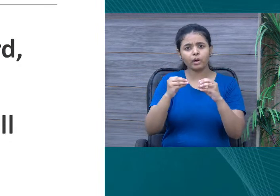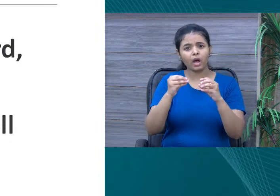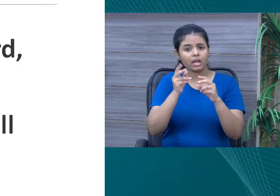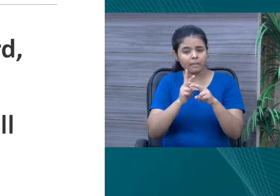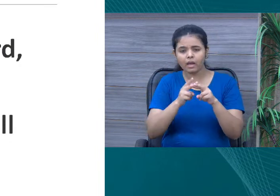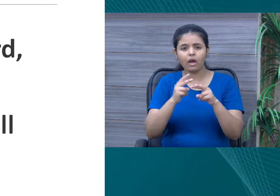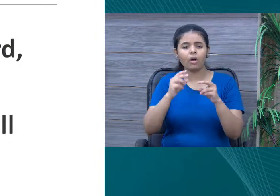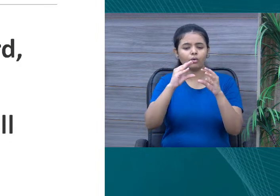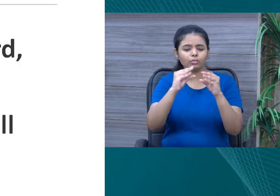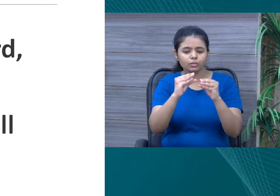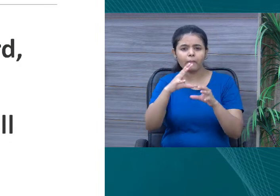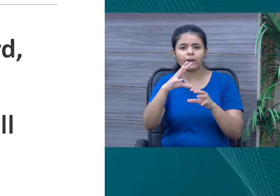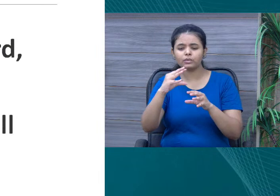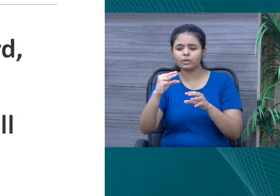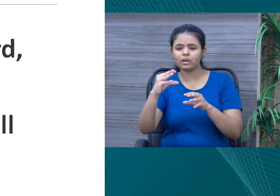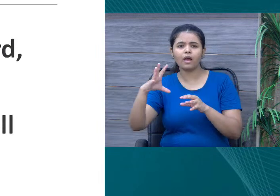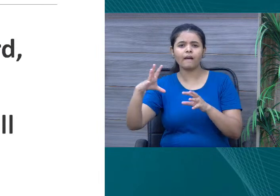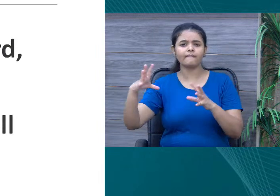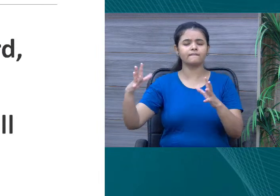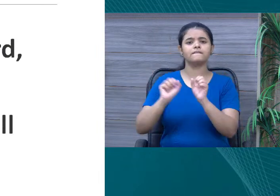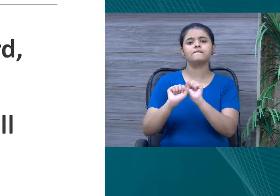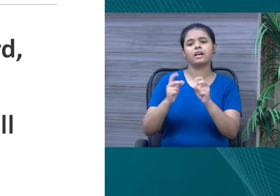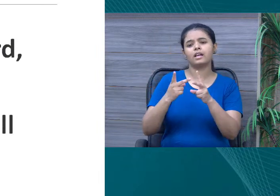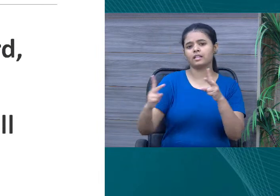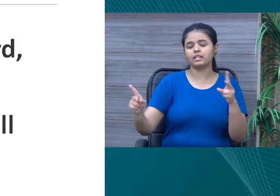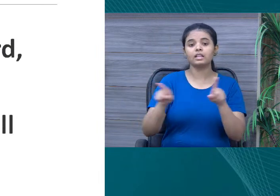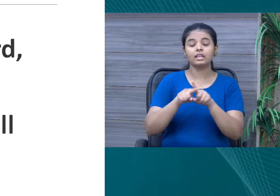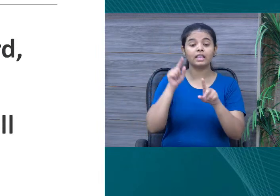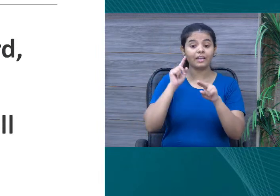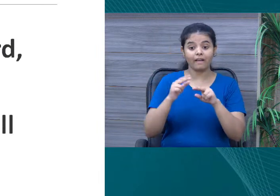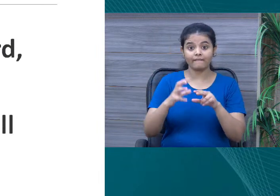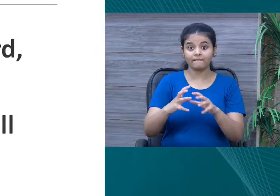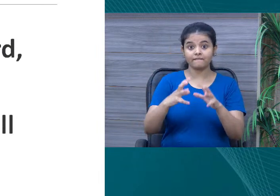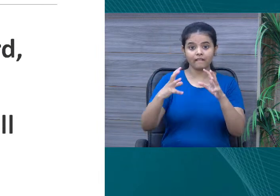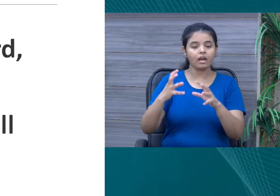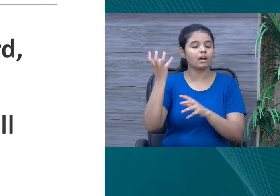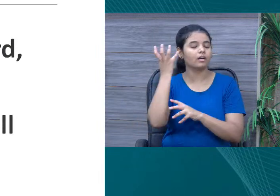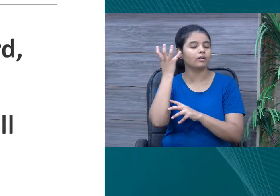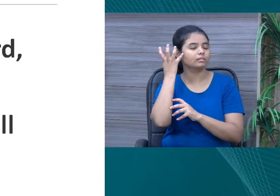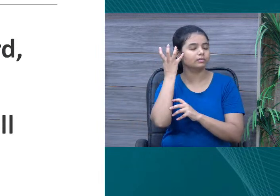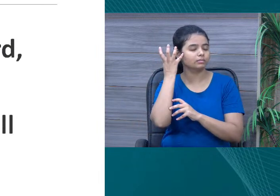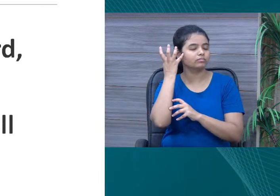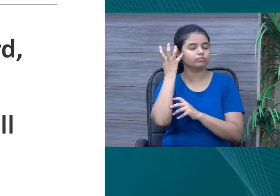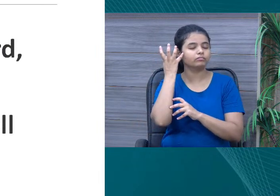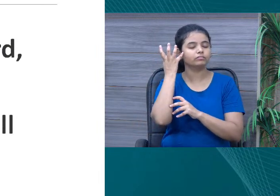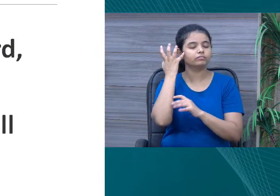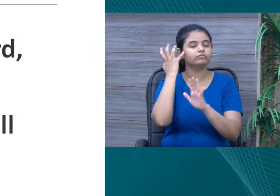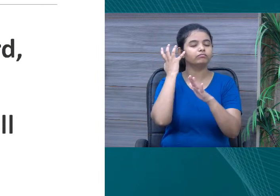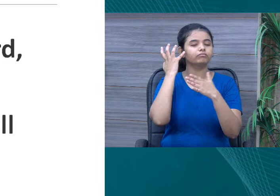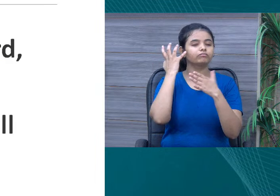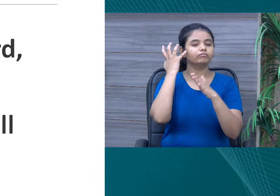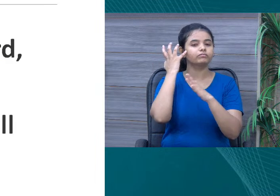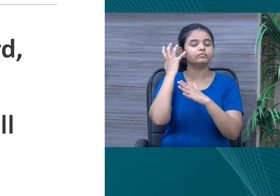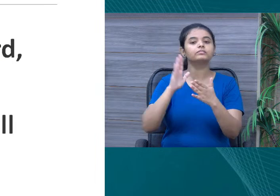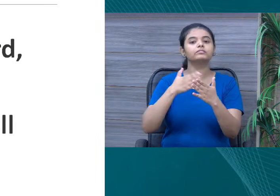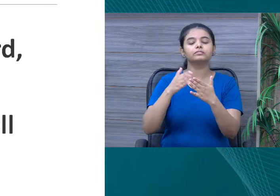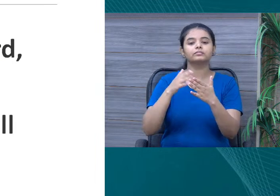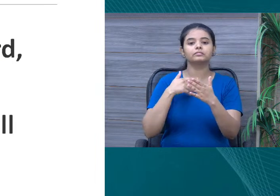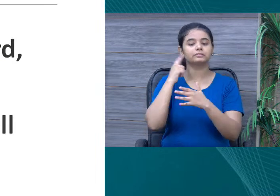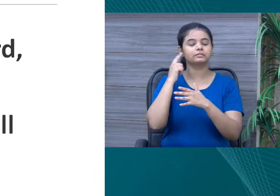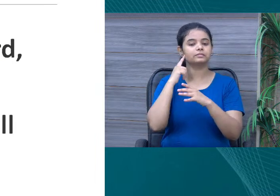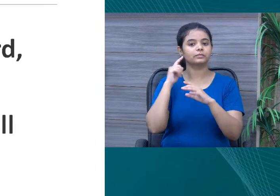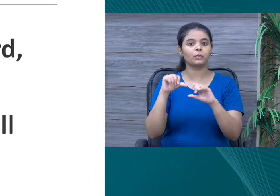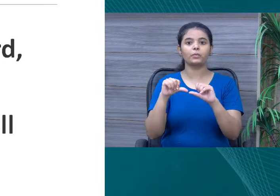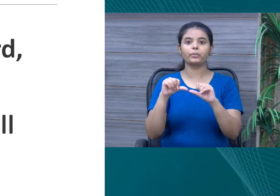And आप उस शेल को अपने कानों के पास जब लेके जाएंगे, you can hear it singing too. आप उसको वॉइस को आप